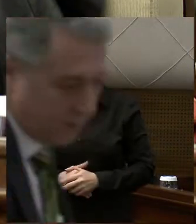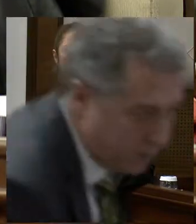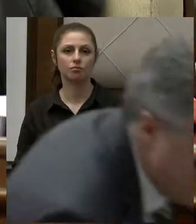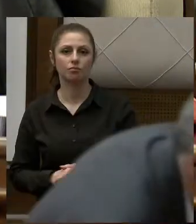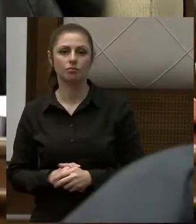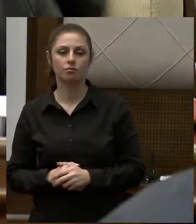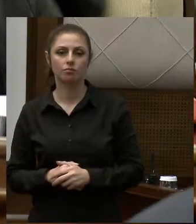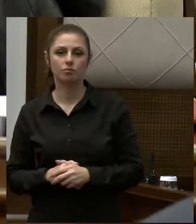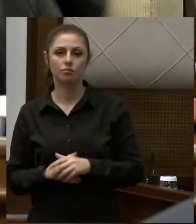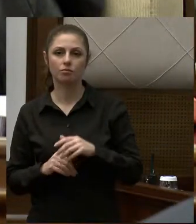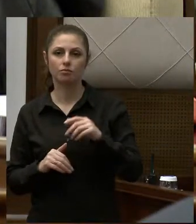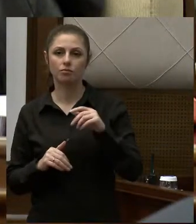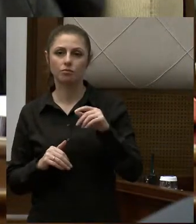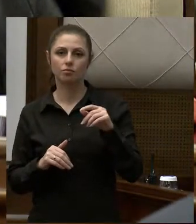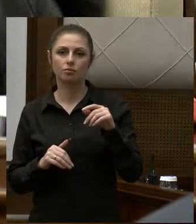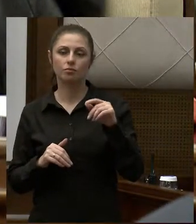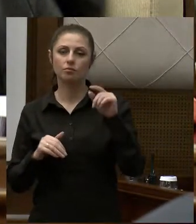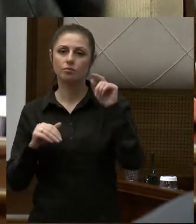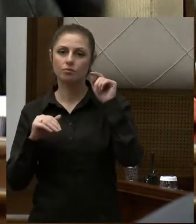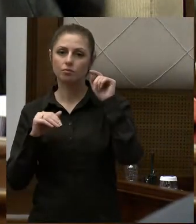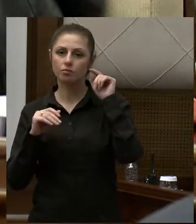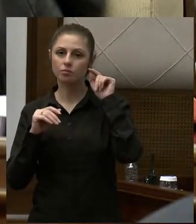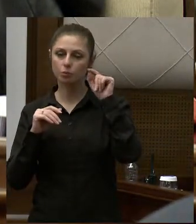medeniyet alemi dedikleri alemi de